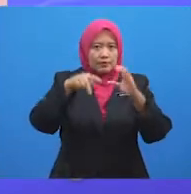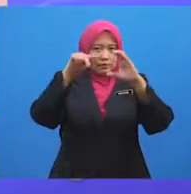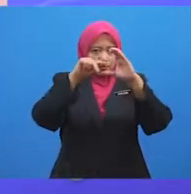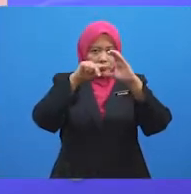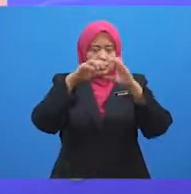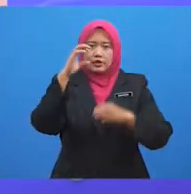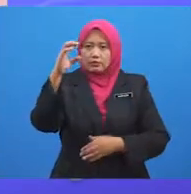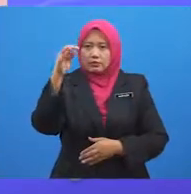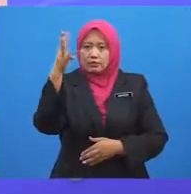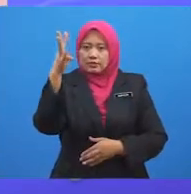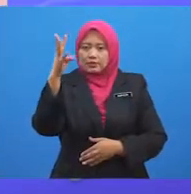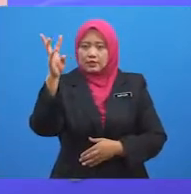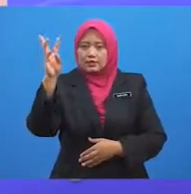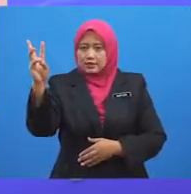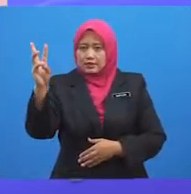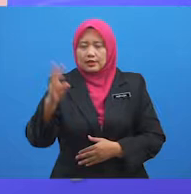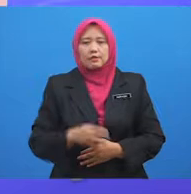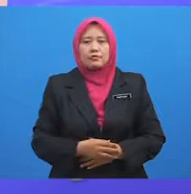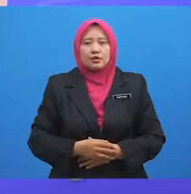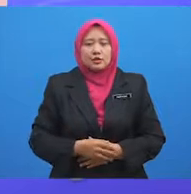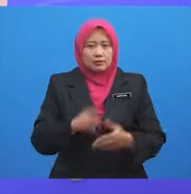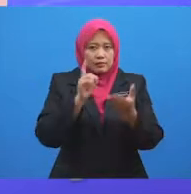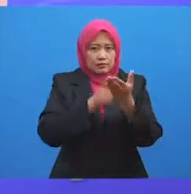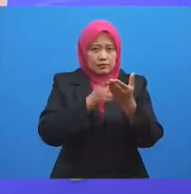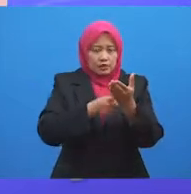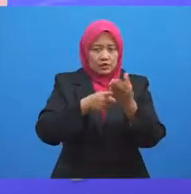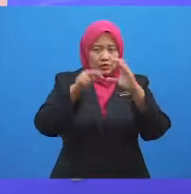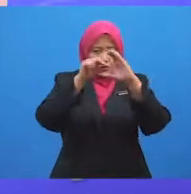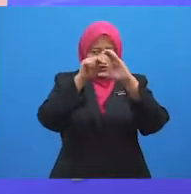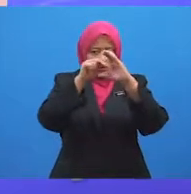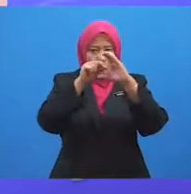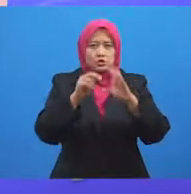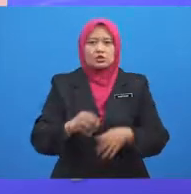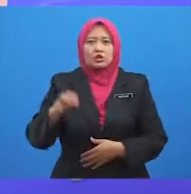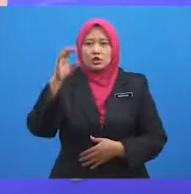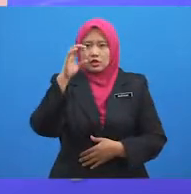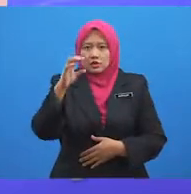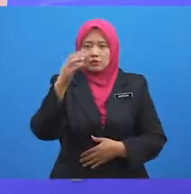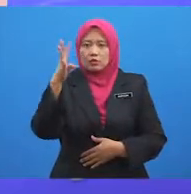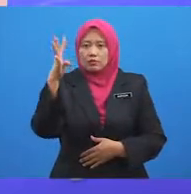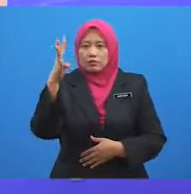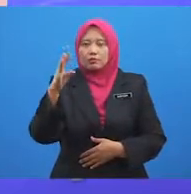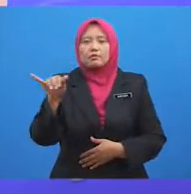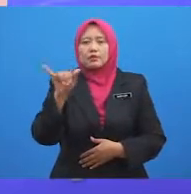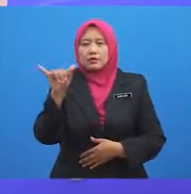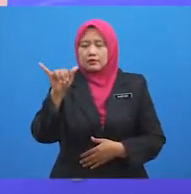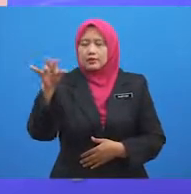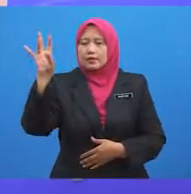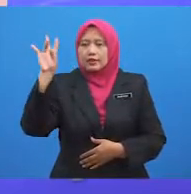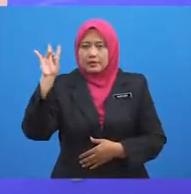adalah 6, manakala bilangan neutron karbon 14 ialah